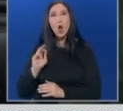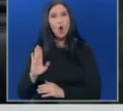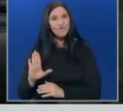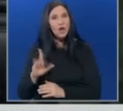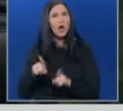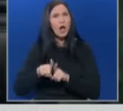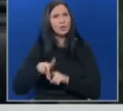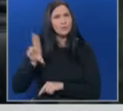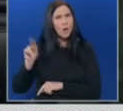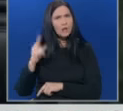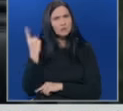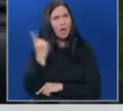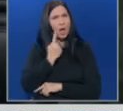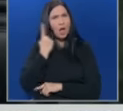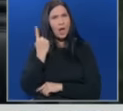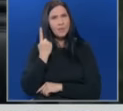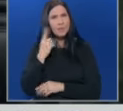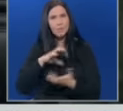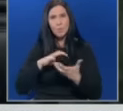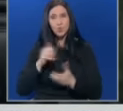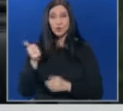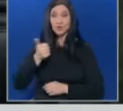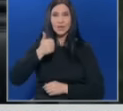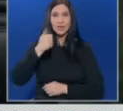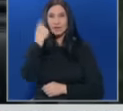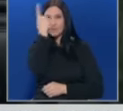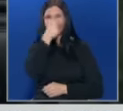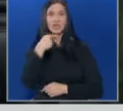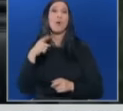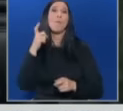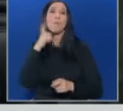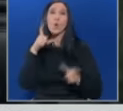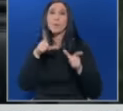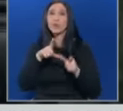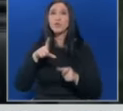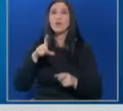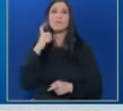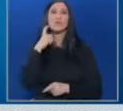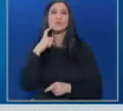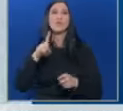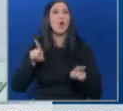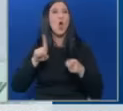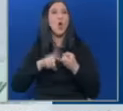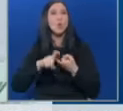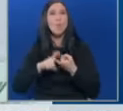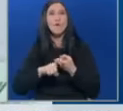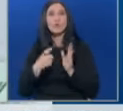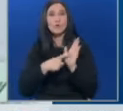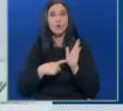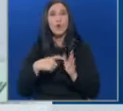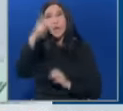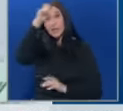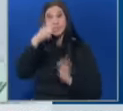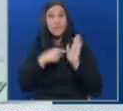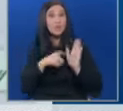както го нарече един политически лидер, лицето Бойко Методиев Борисов, Крумови закони. Гешев показа негов